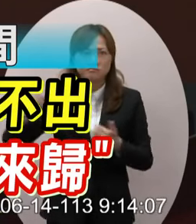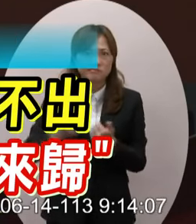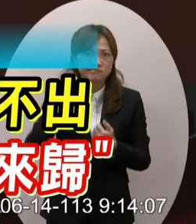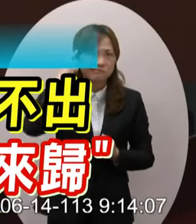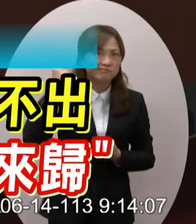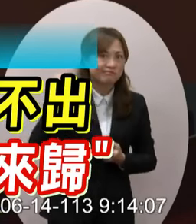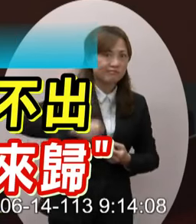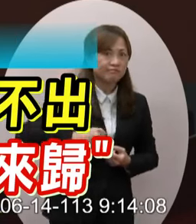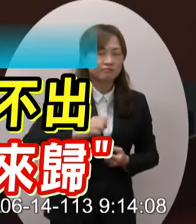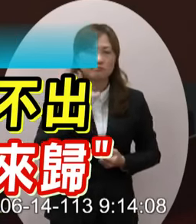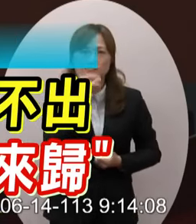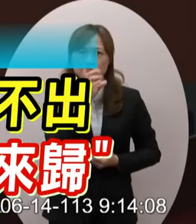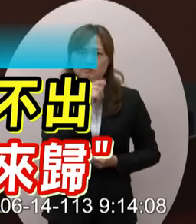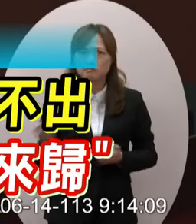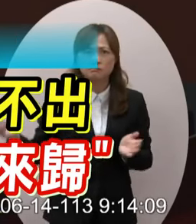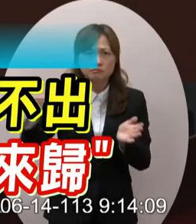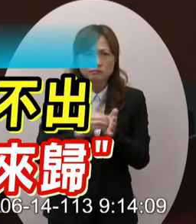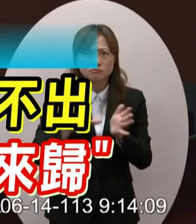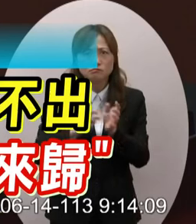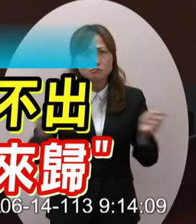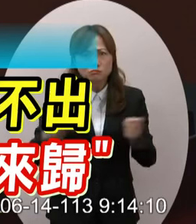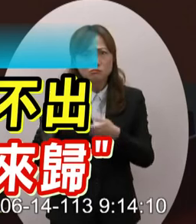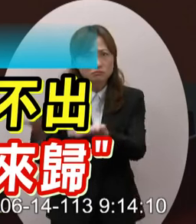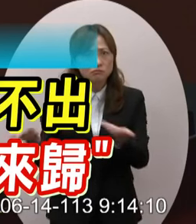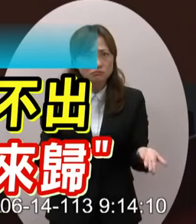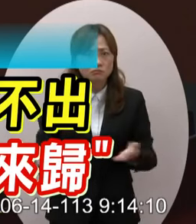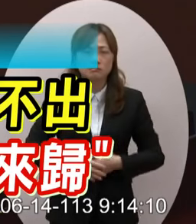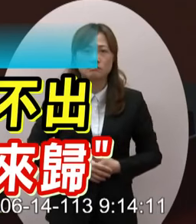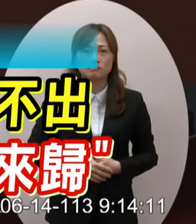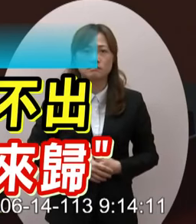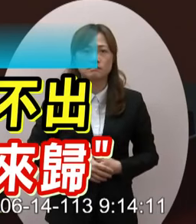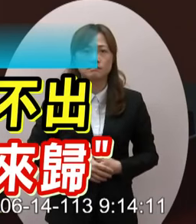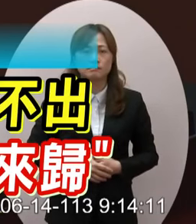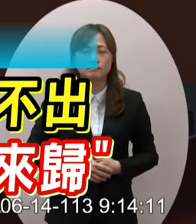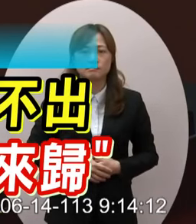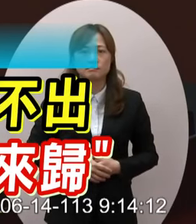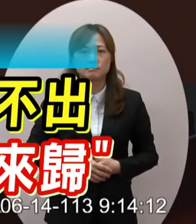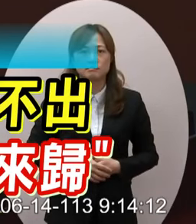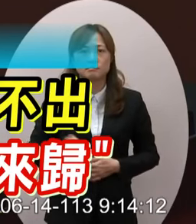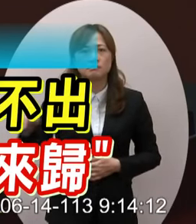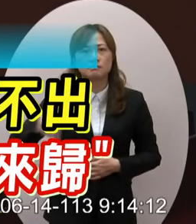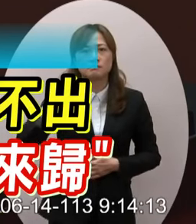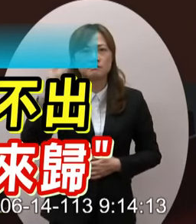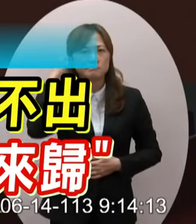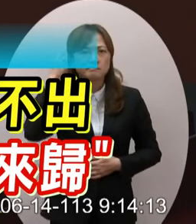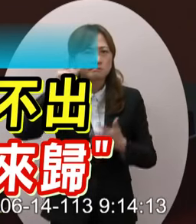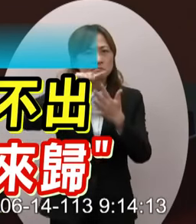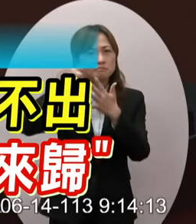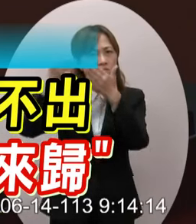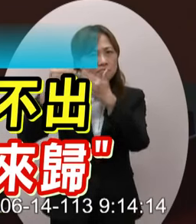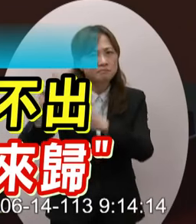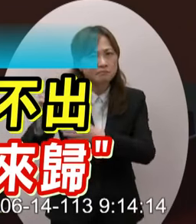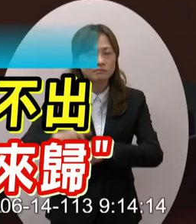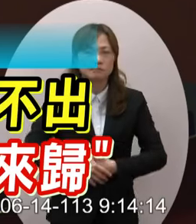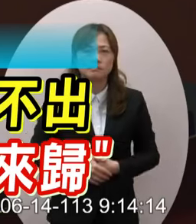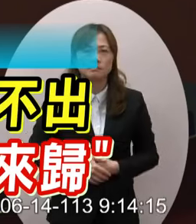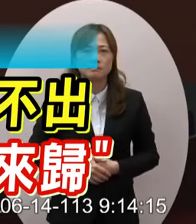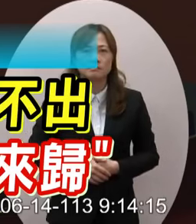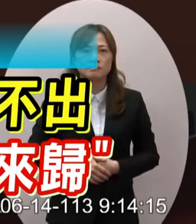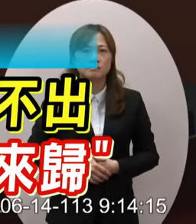间才能完成国会改革呢？看起来他们的逻辑是，天下无难